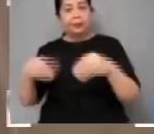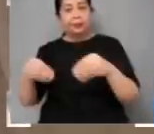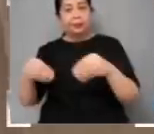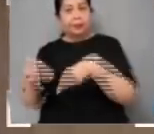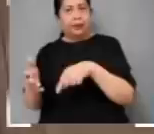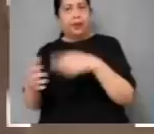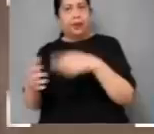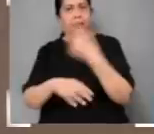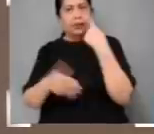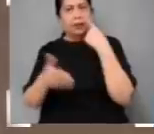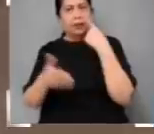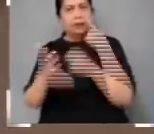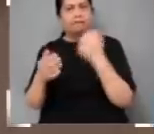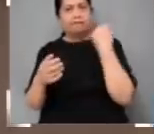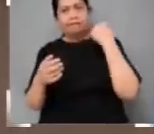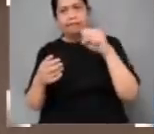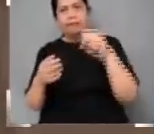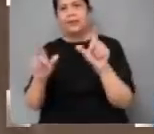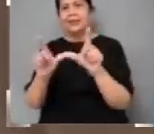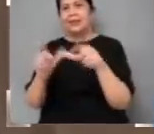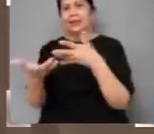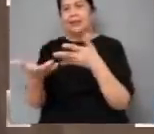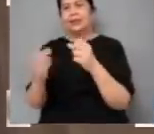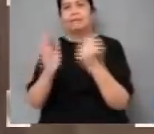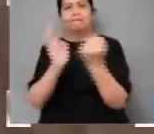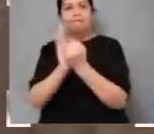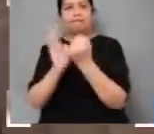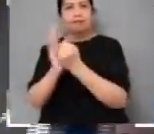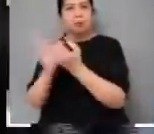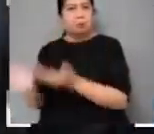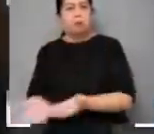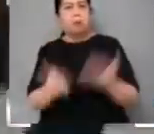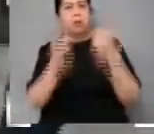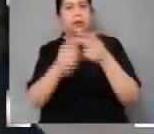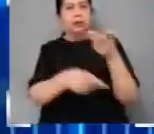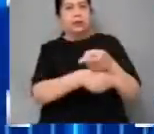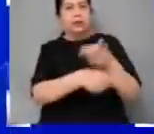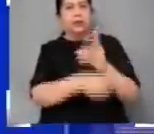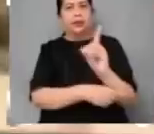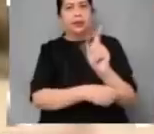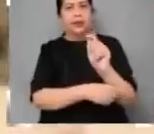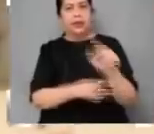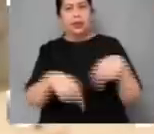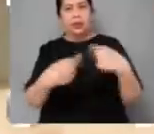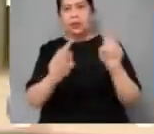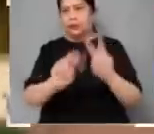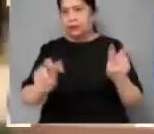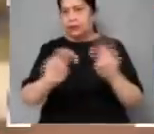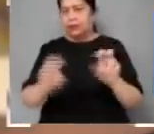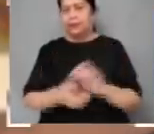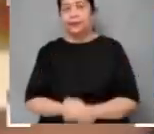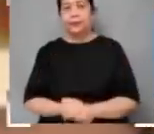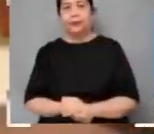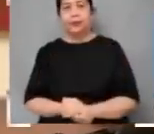mga paglabag sa lisensya. Sinelyohan ang mga ito at dadalhin na muna sa kusudiya ng DTI habang iniimbestigahan. Nakakasama din talaga ng